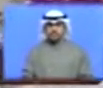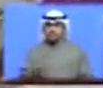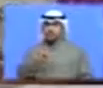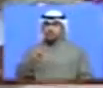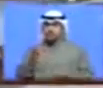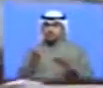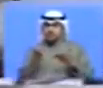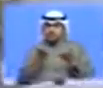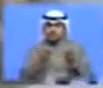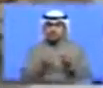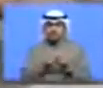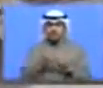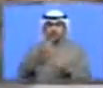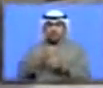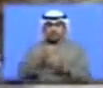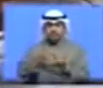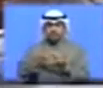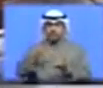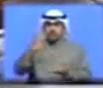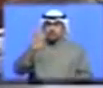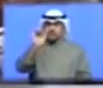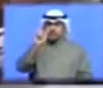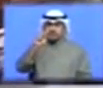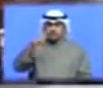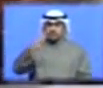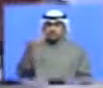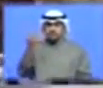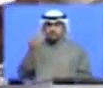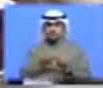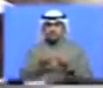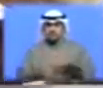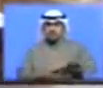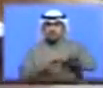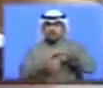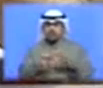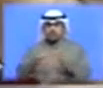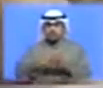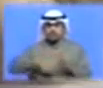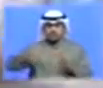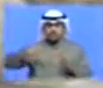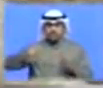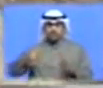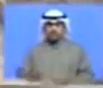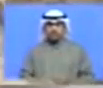كما استقبل سموه رعاه الله بقصر السيف صباح اليوم معالي رئيس مجلس الأمة مرزوق علي الغانم.